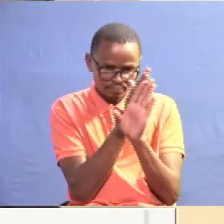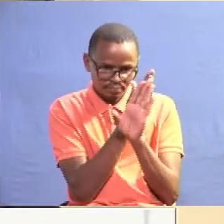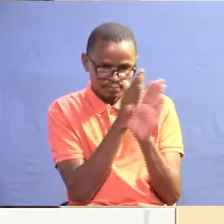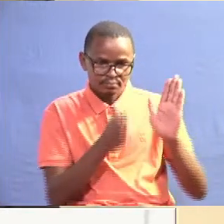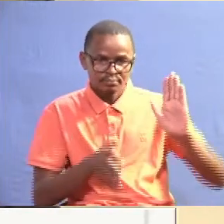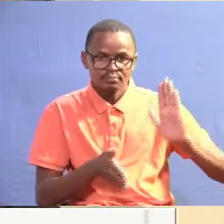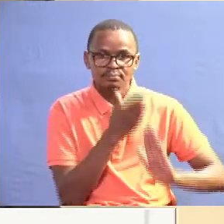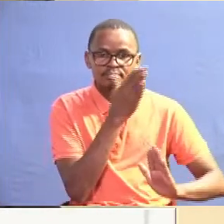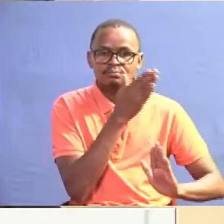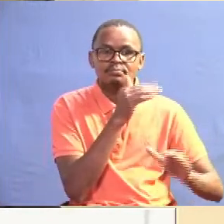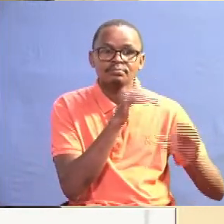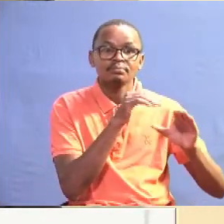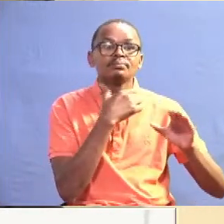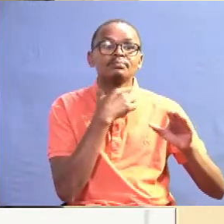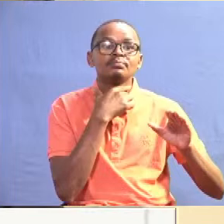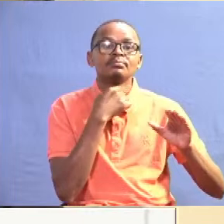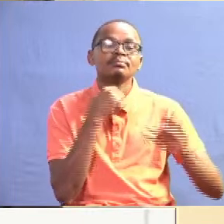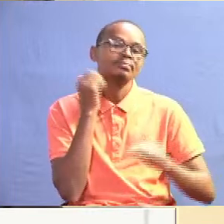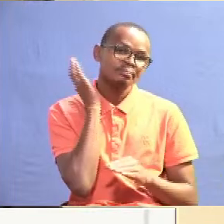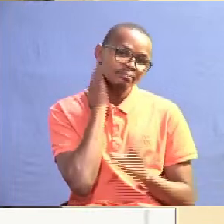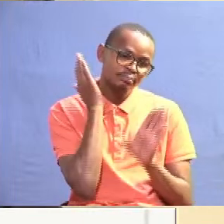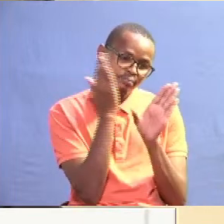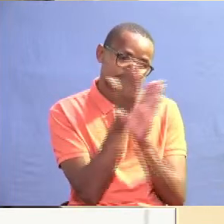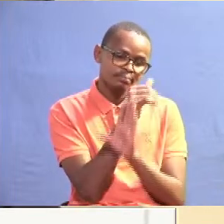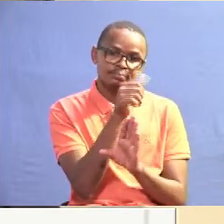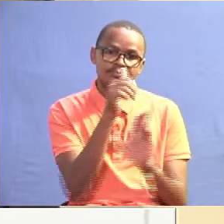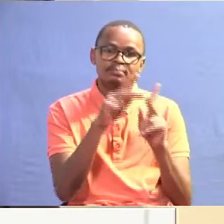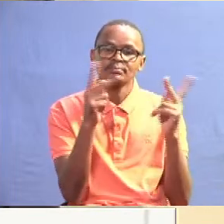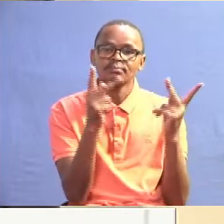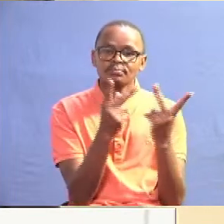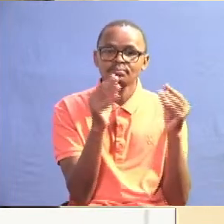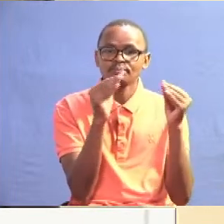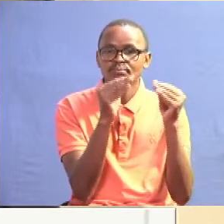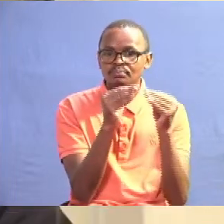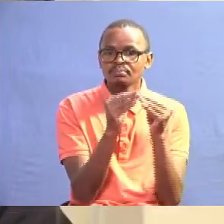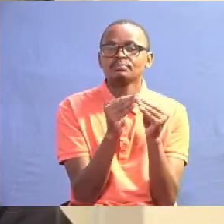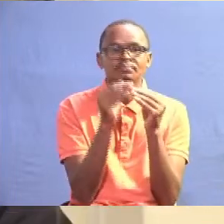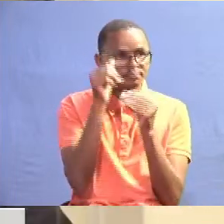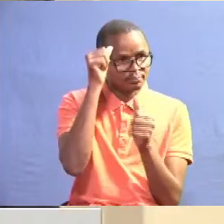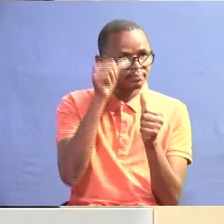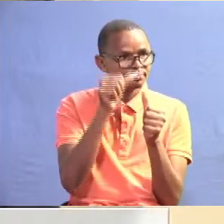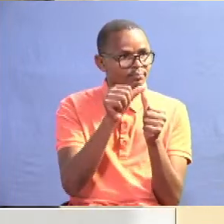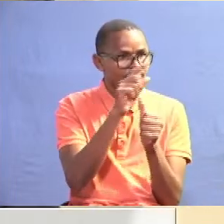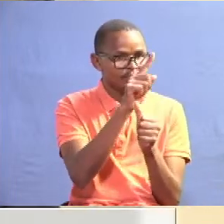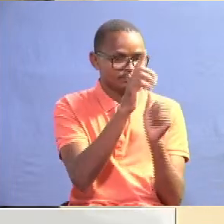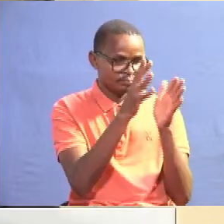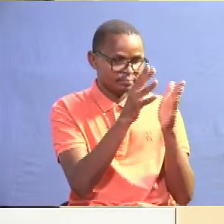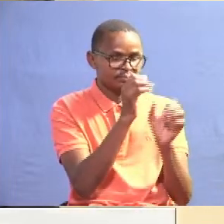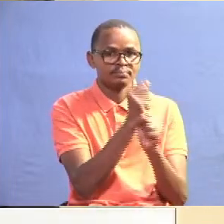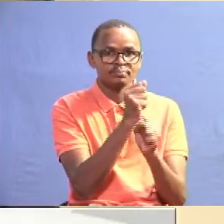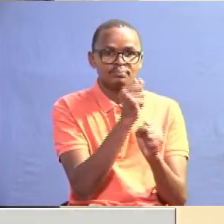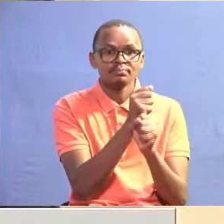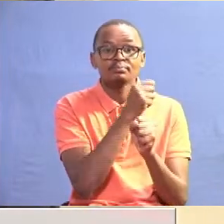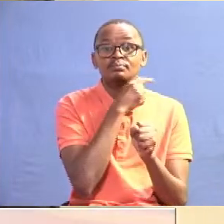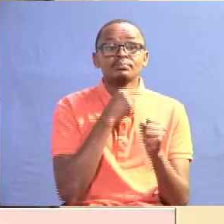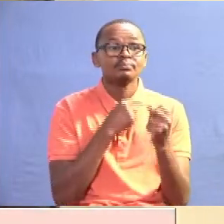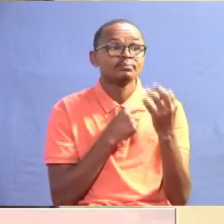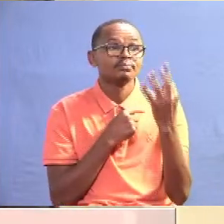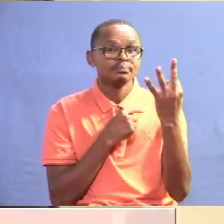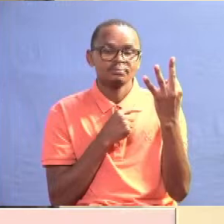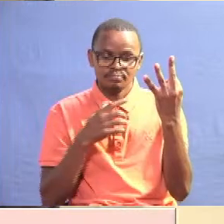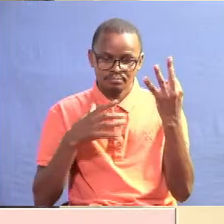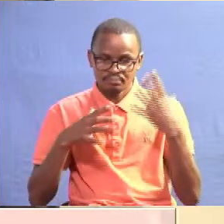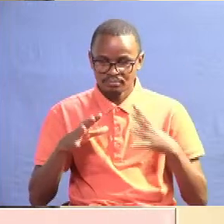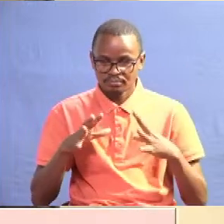hapa Murang'a, anaenda kujificha mahali pengine. Utakumbuka kuna mtu alifanya kitendo kama hicho akaua watu 3